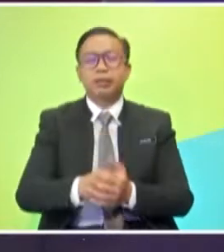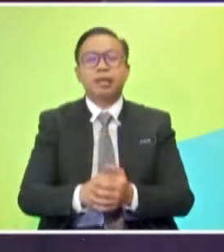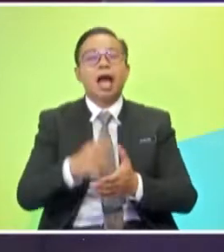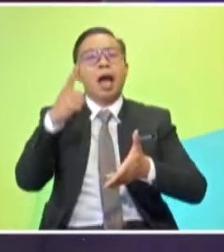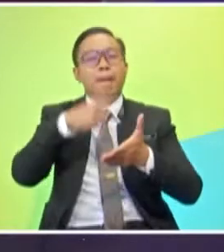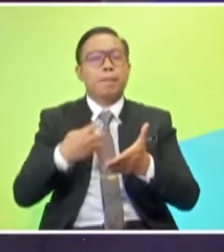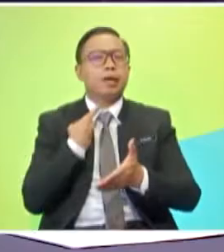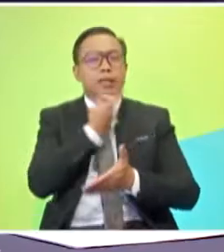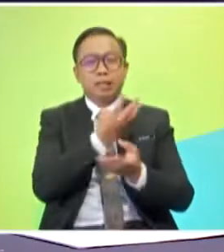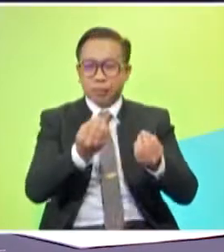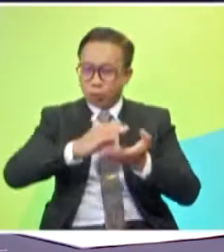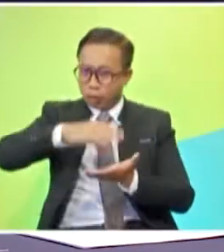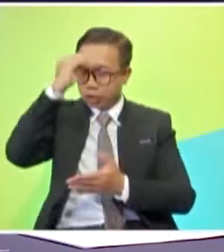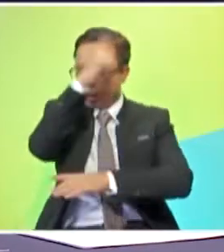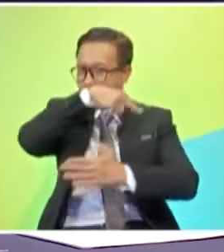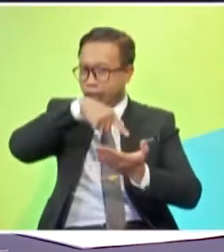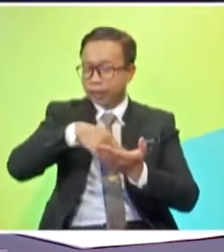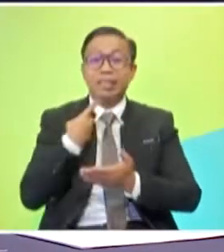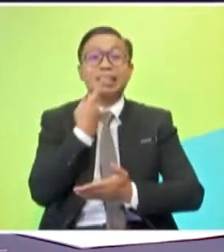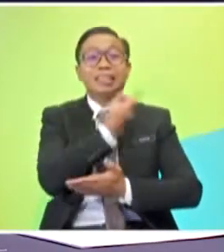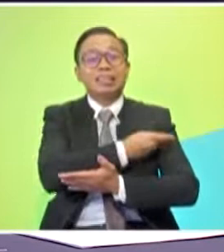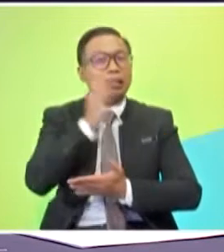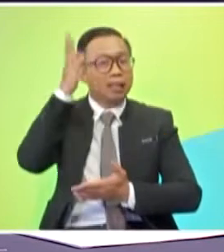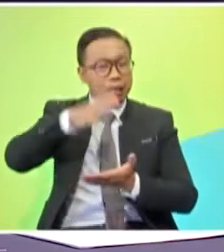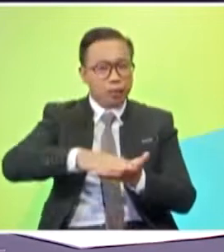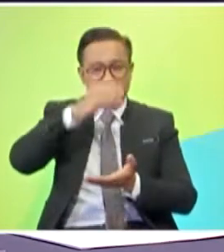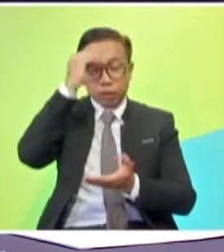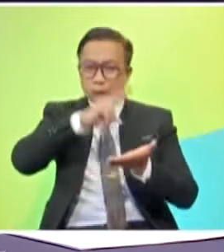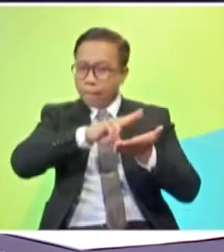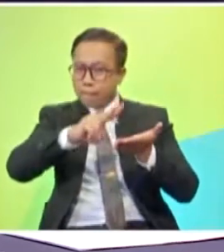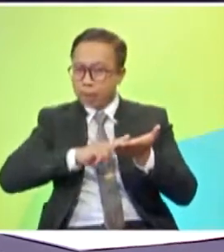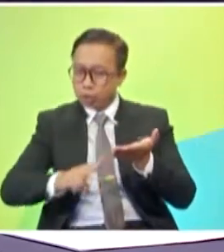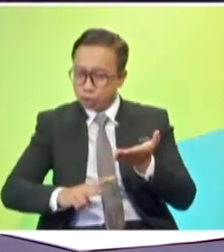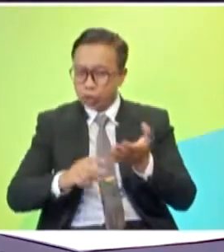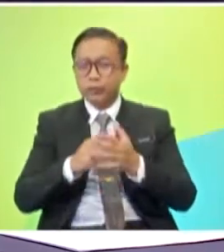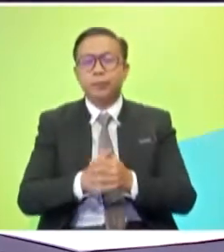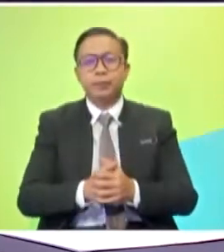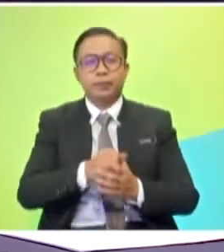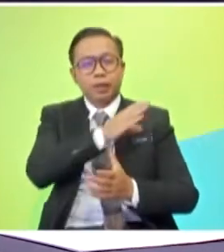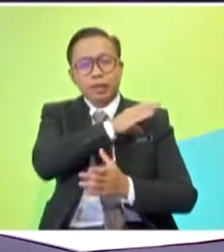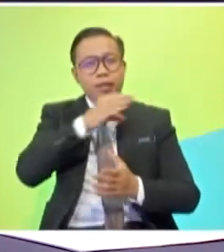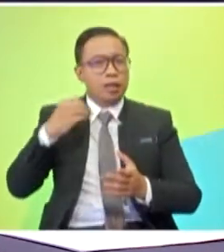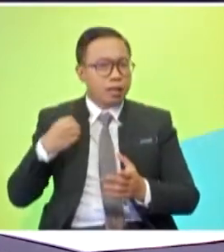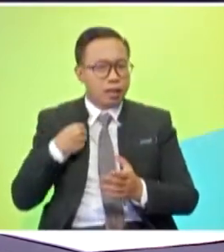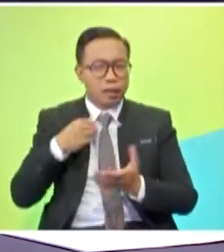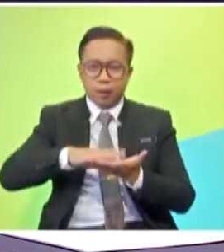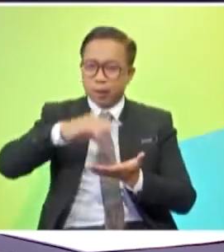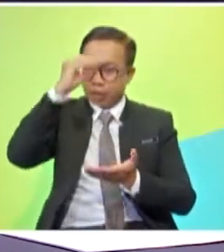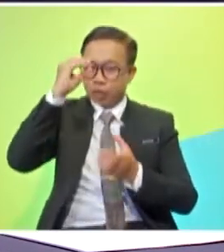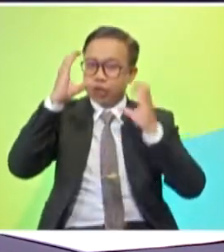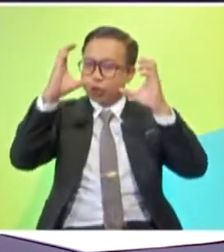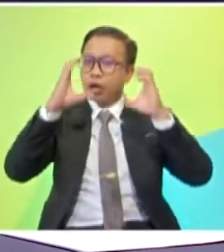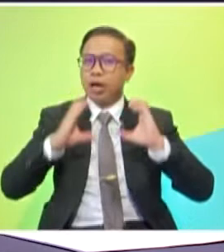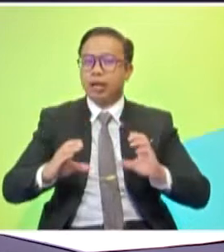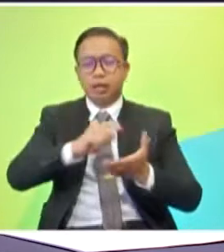anak-anak belajar hari ini kita akan belajar membaca Oke membaca dan juga kita akan belajar cara